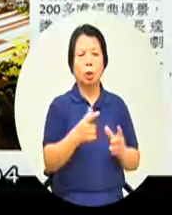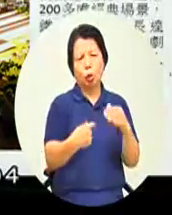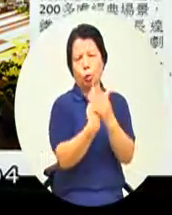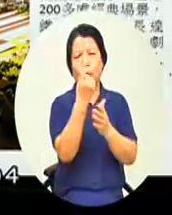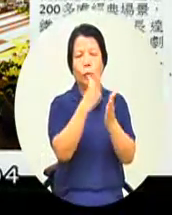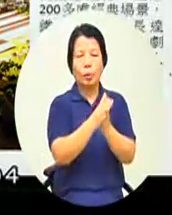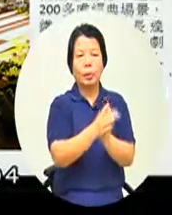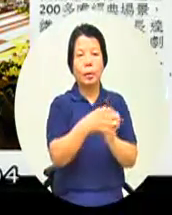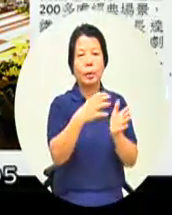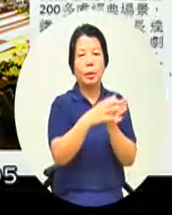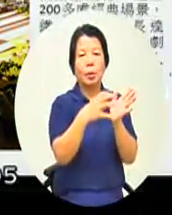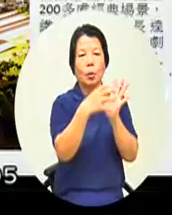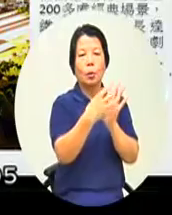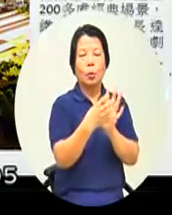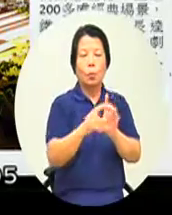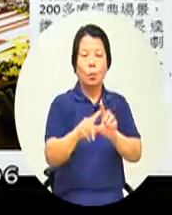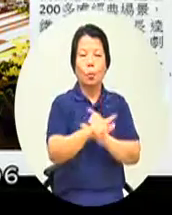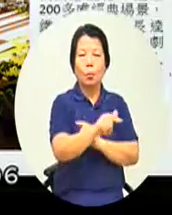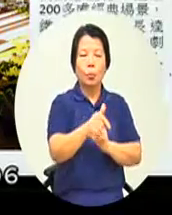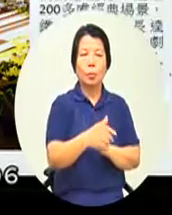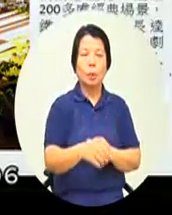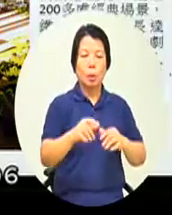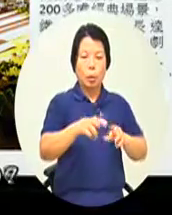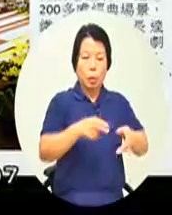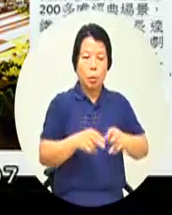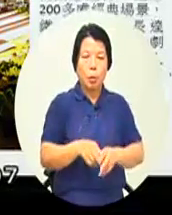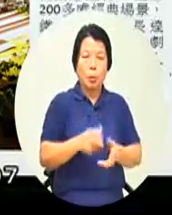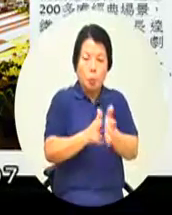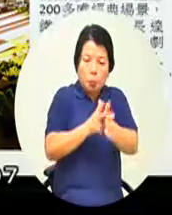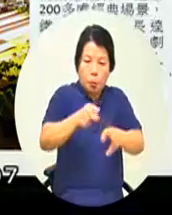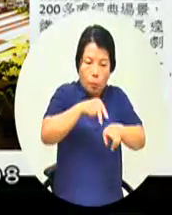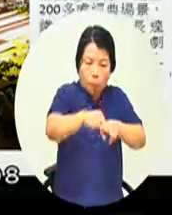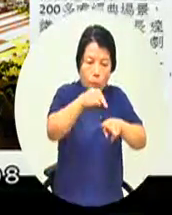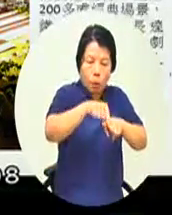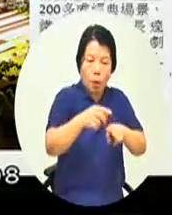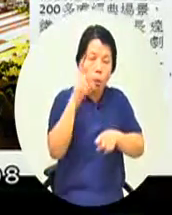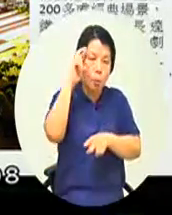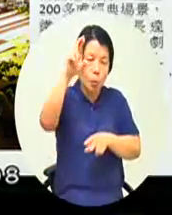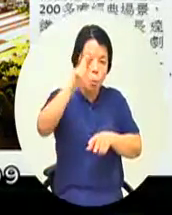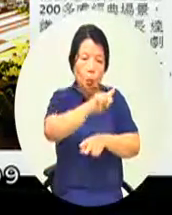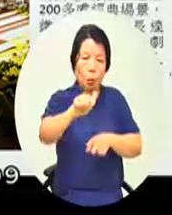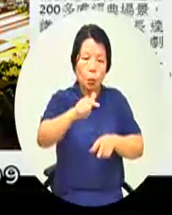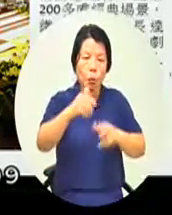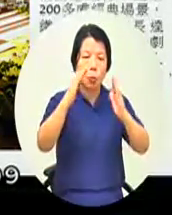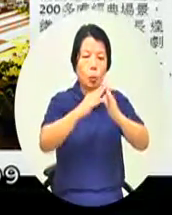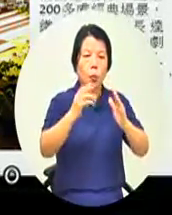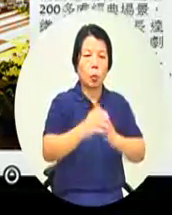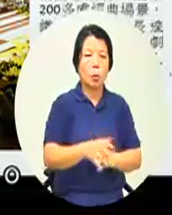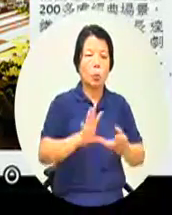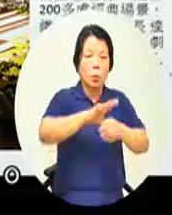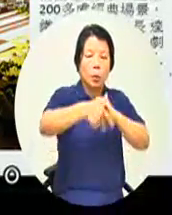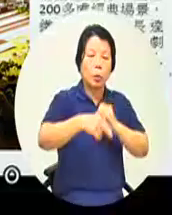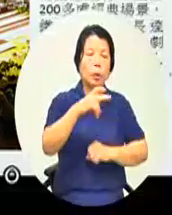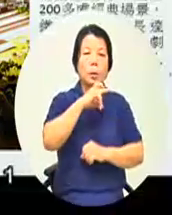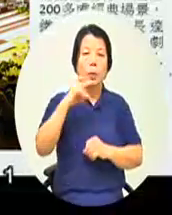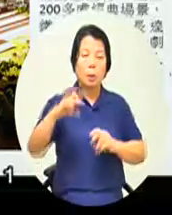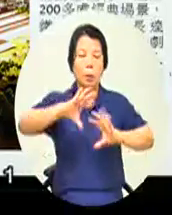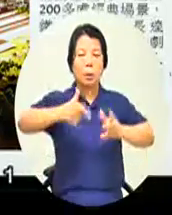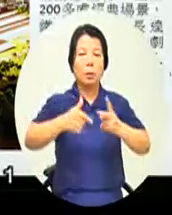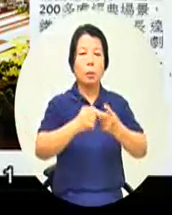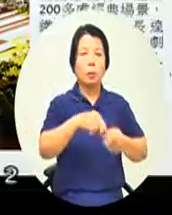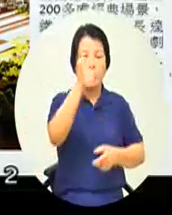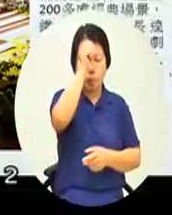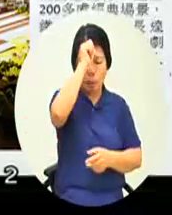哈，毕竟还是一个模型呐哈。其实，在铁道博物馆哈，其实在各国，包括英国、包括印度、包括最